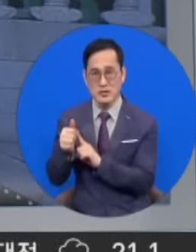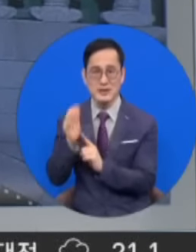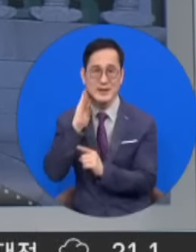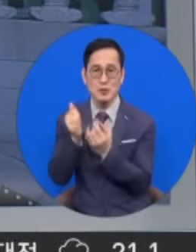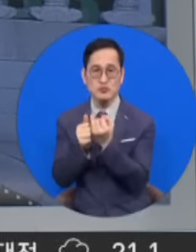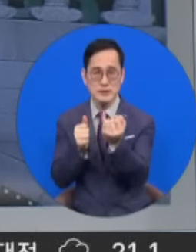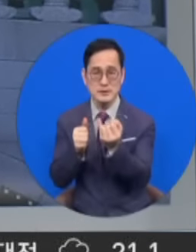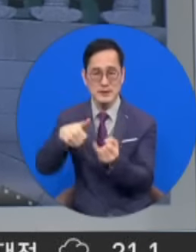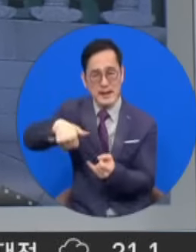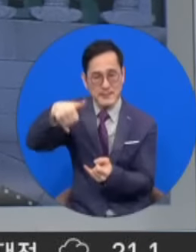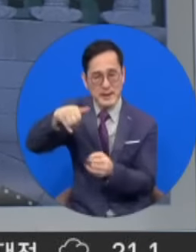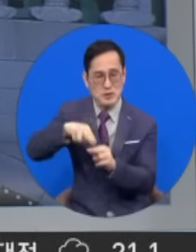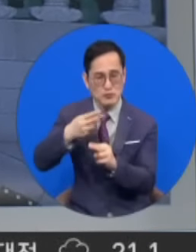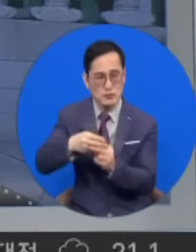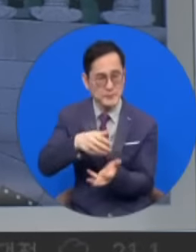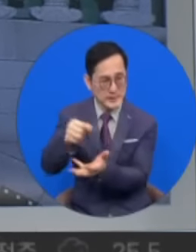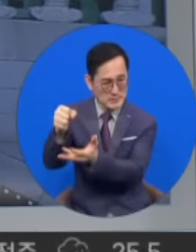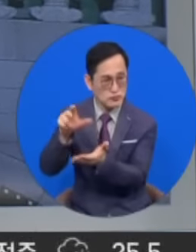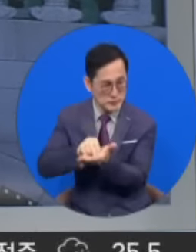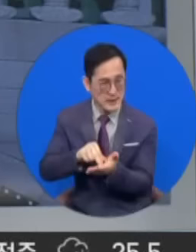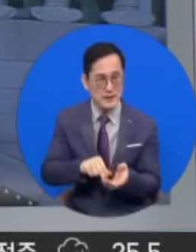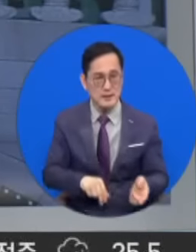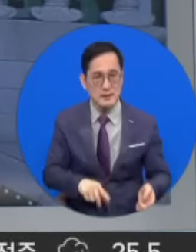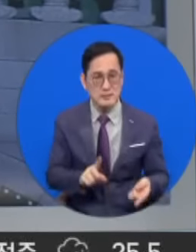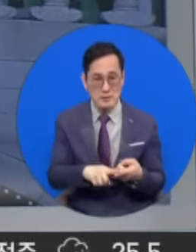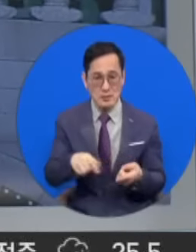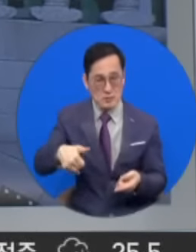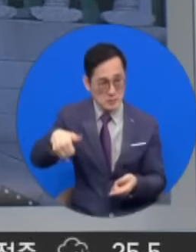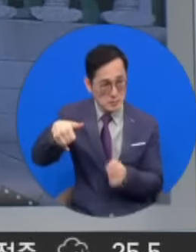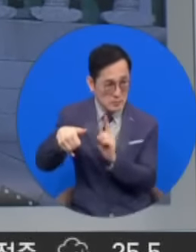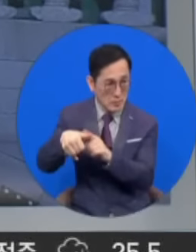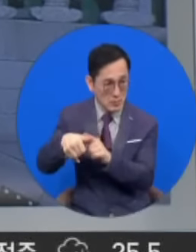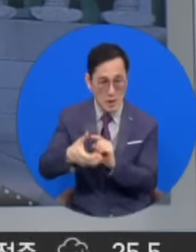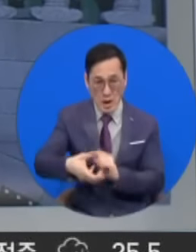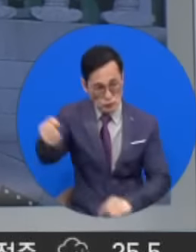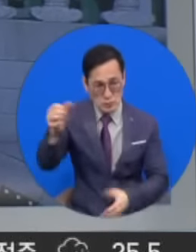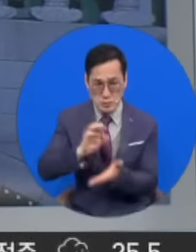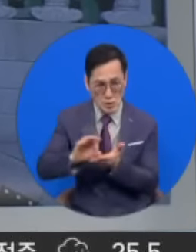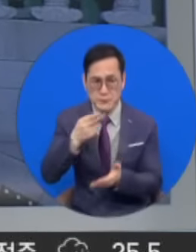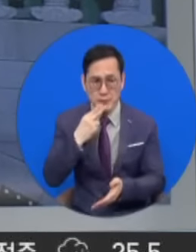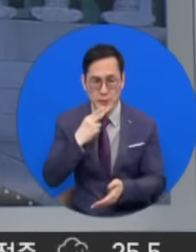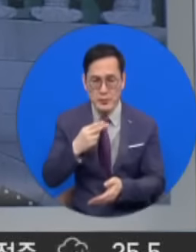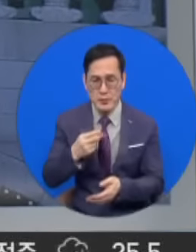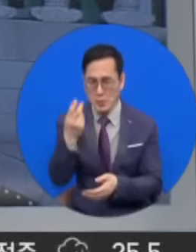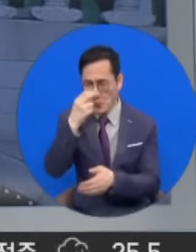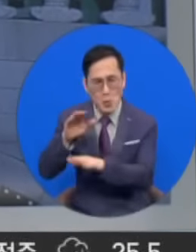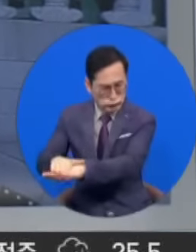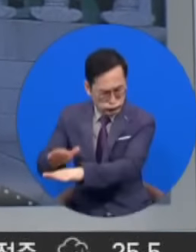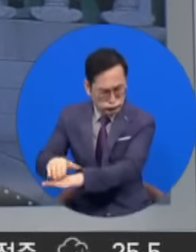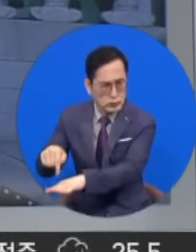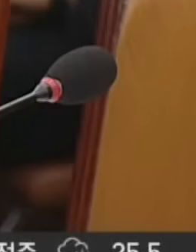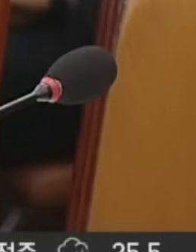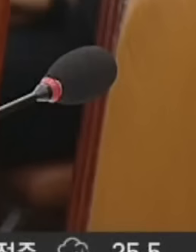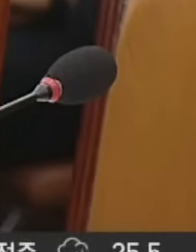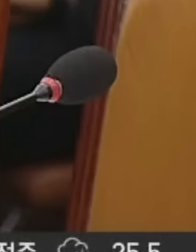관련해서 명품백은 포장 그대로 대통령실 청사에 보관돼 있다라는 발언도 주목받고 있습니다. 들어보시죠.